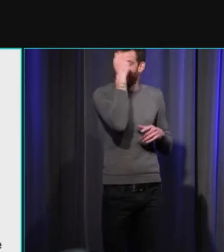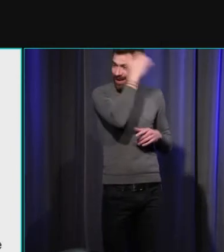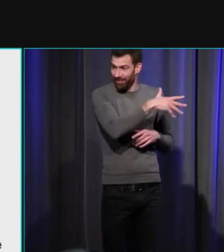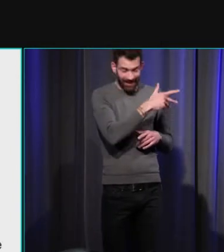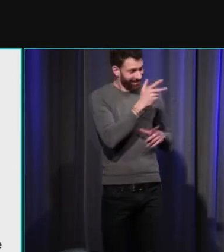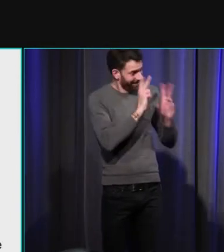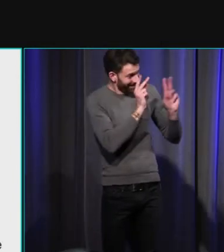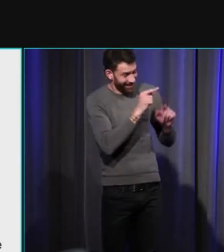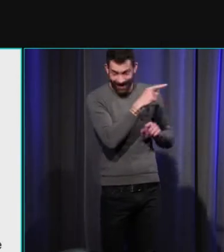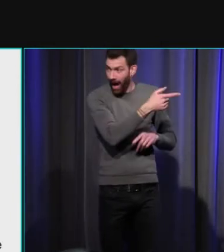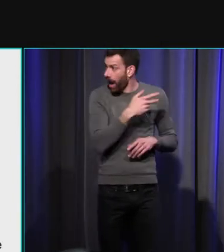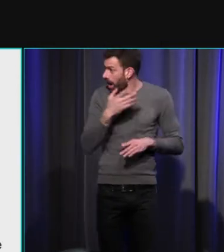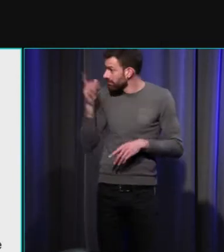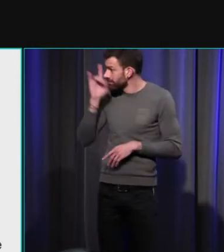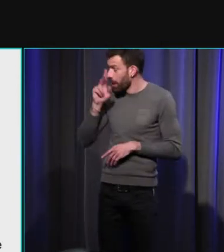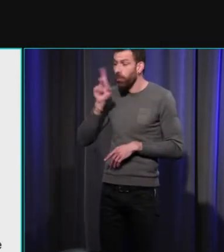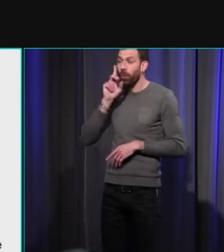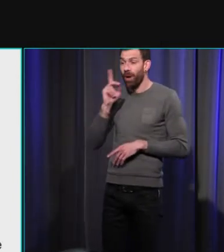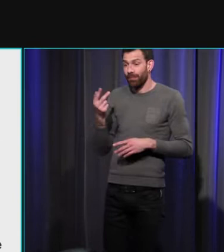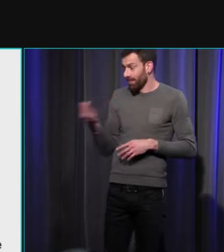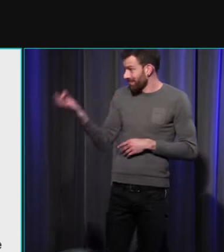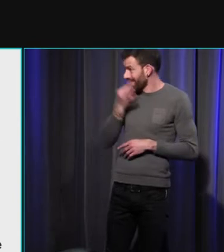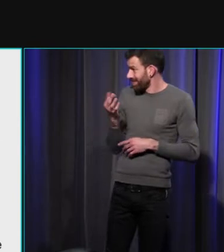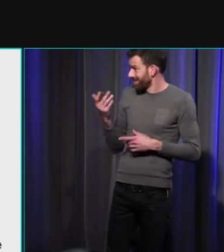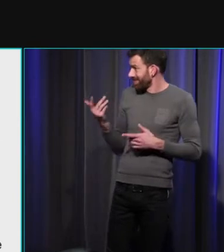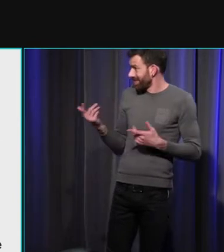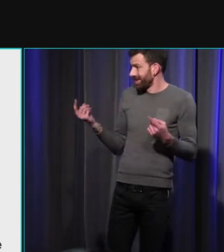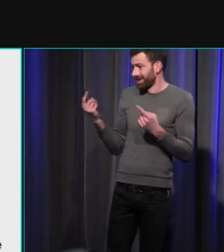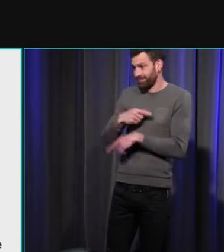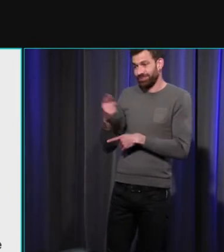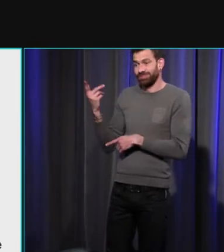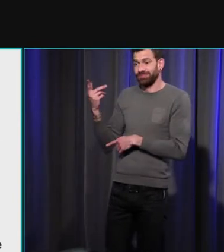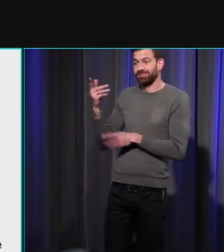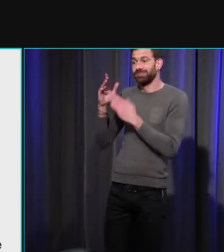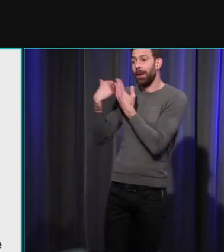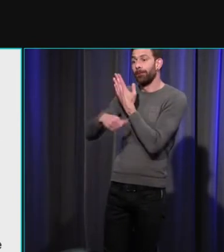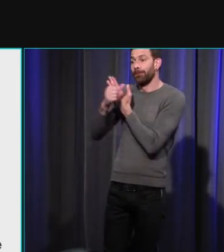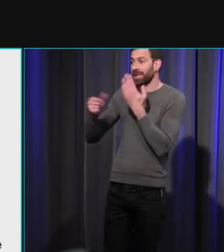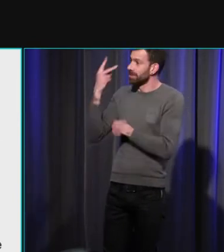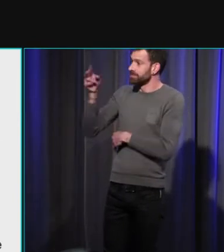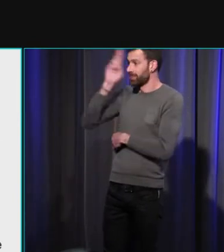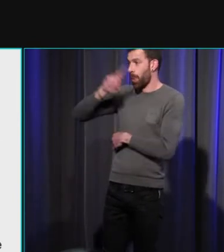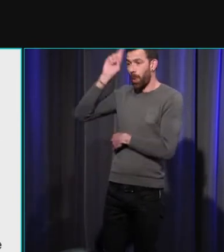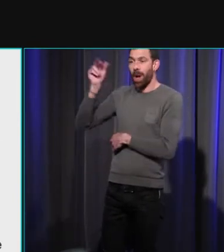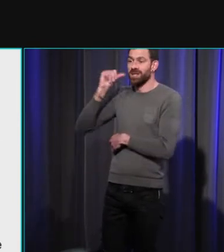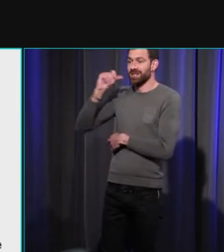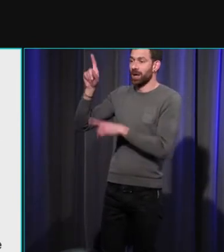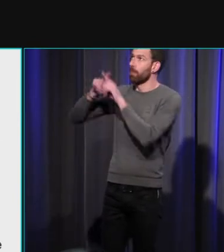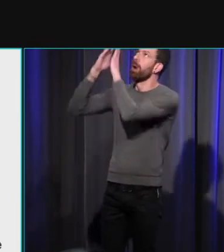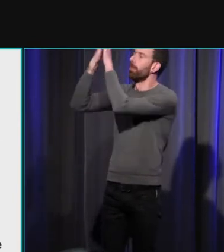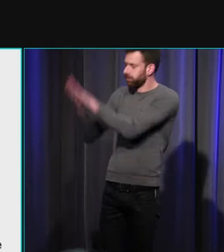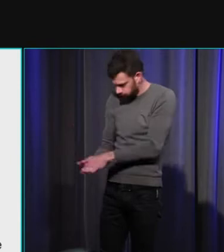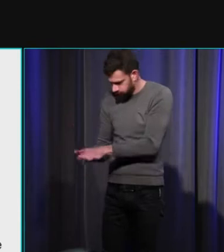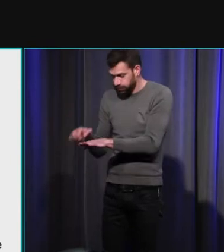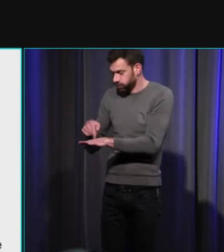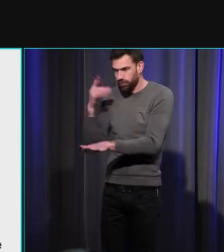pratiquement que la bible de king james la bible du roi jacques était tombé du ciel tel quel un peu comme le coran vous voyez on n'y touche plus